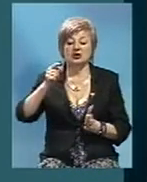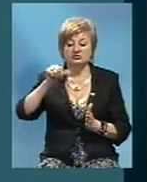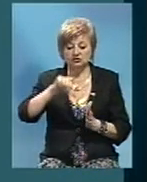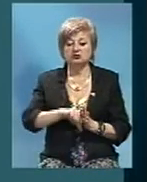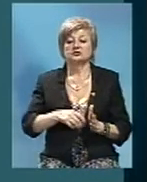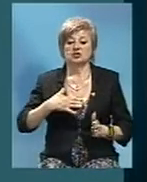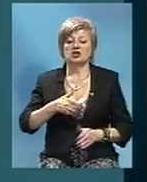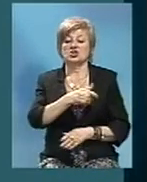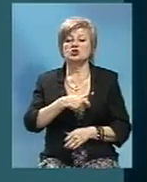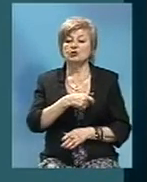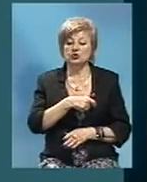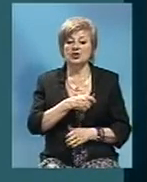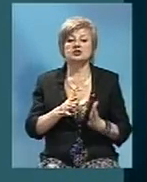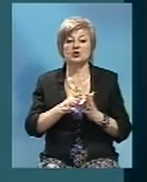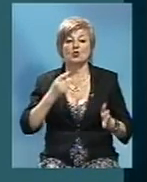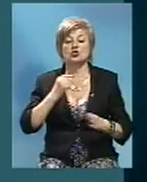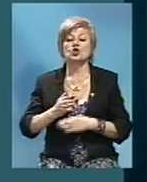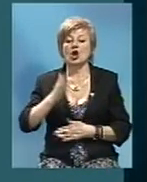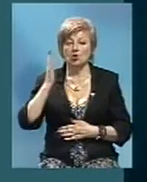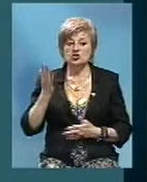депутатського корпусу, і більшість голосів депутати